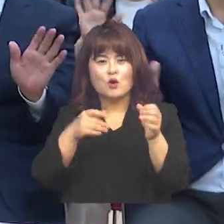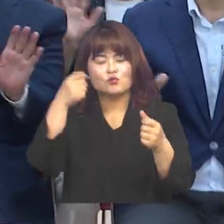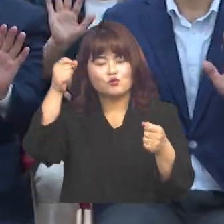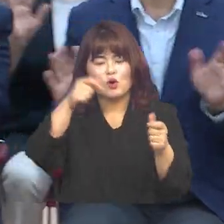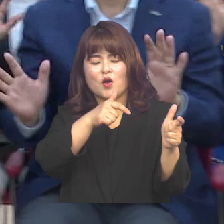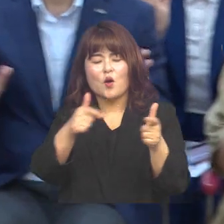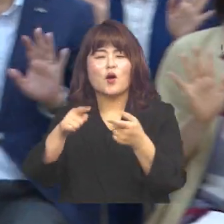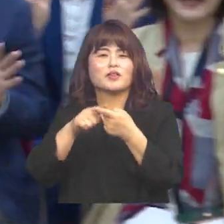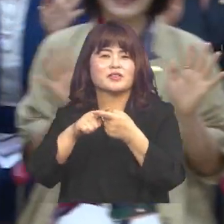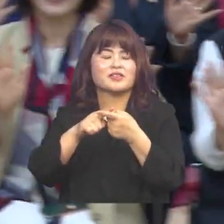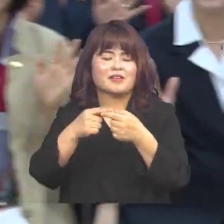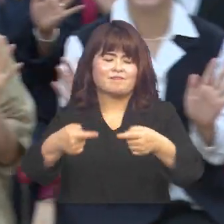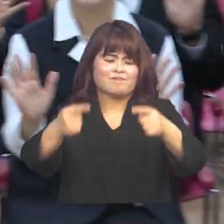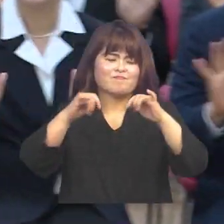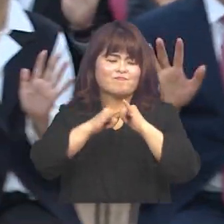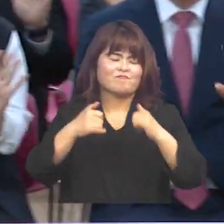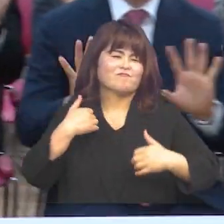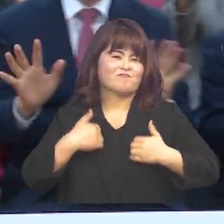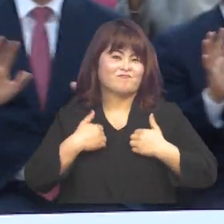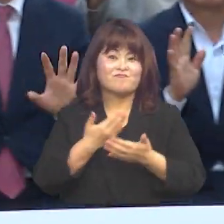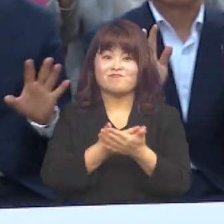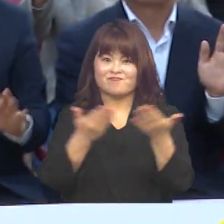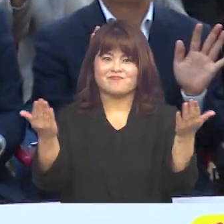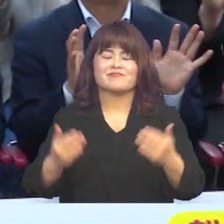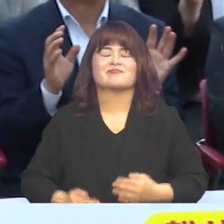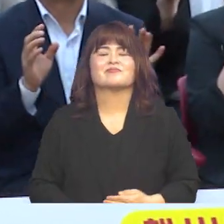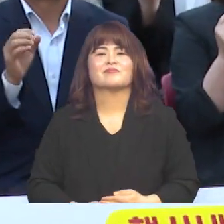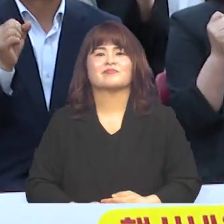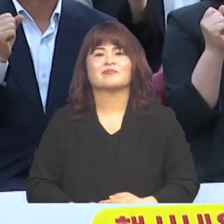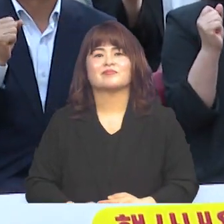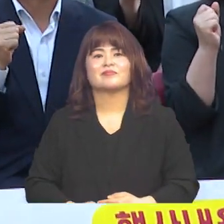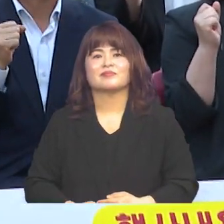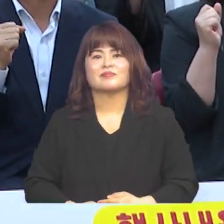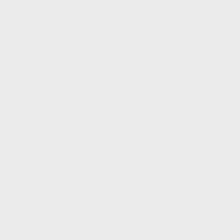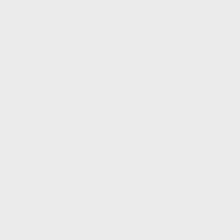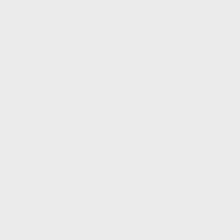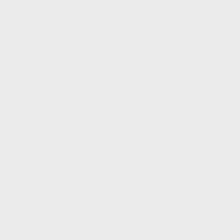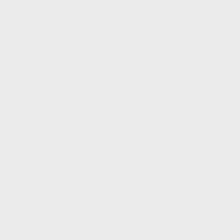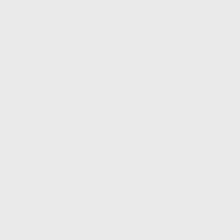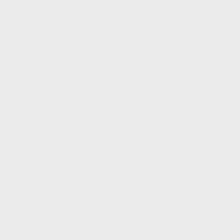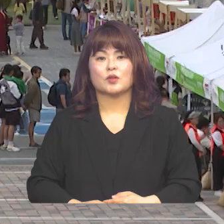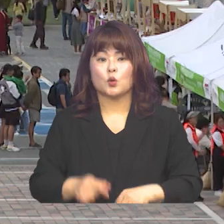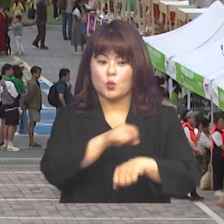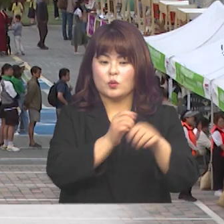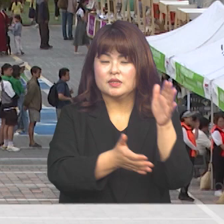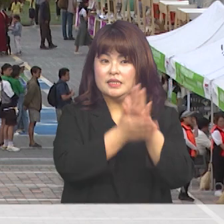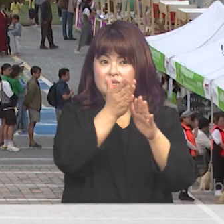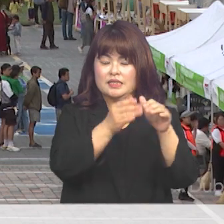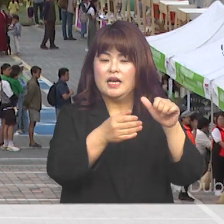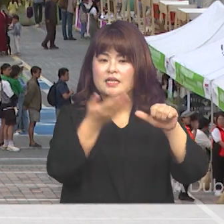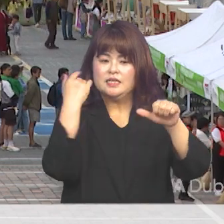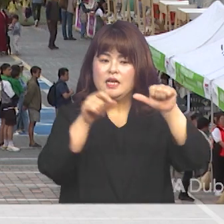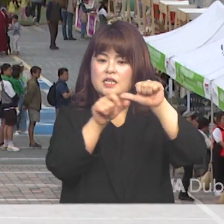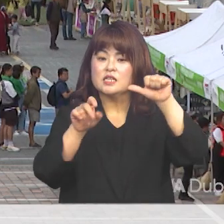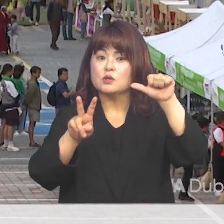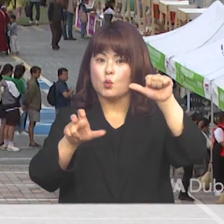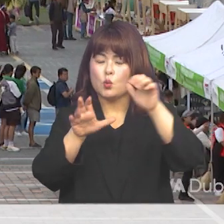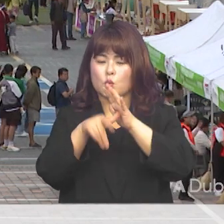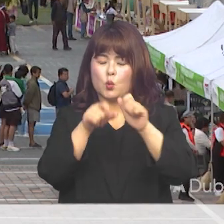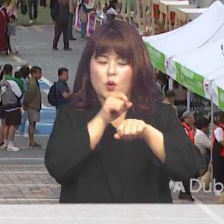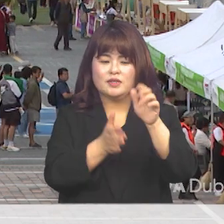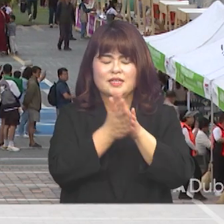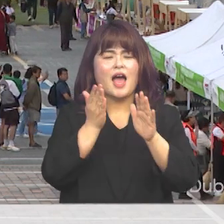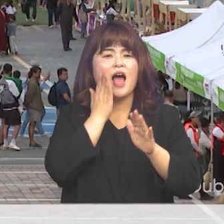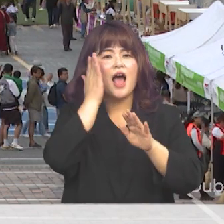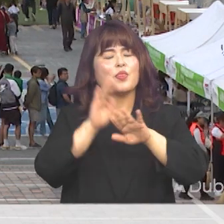공연 등 부대 행사도 마련돼 참석한 시민들에게 즐거움을 선사했습니다. 용인특례시는 지난 25일